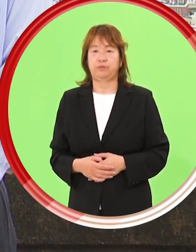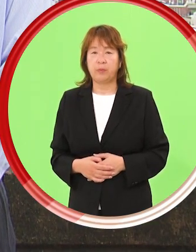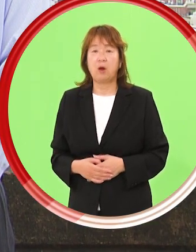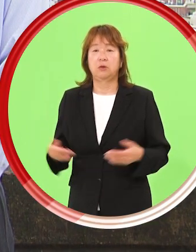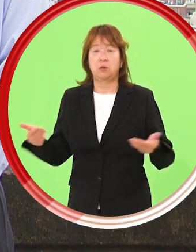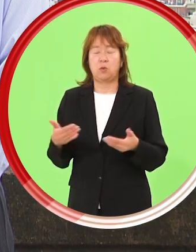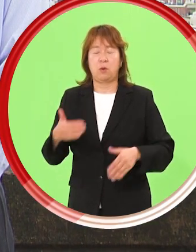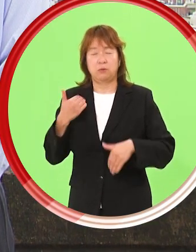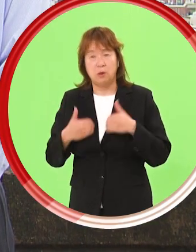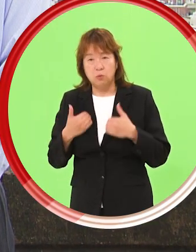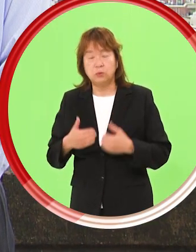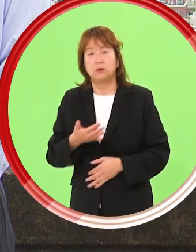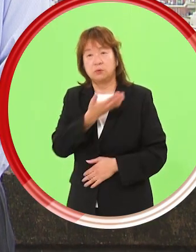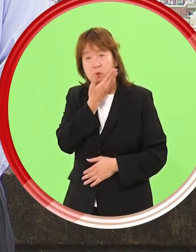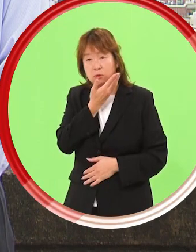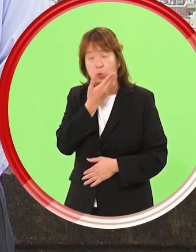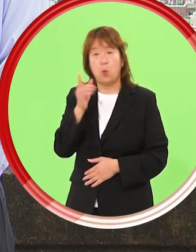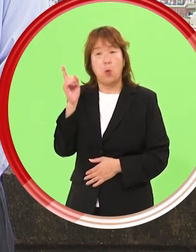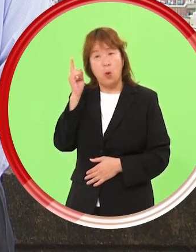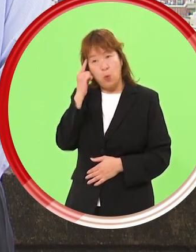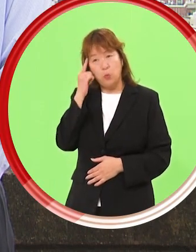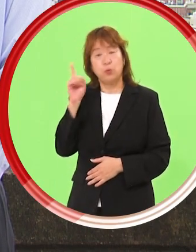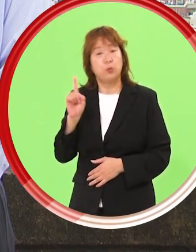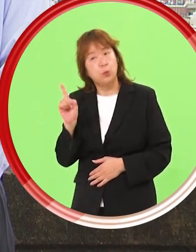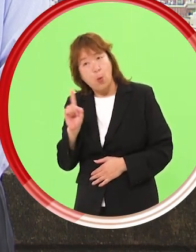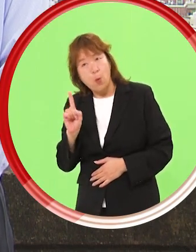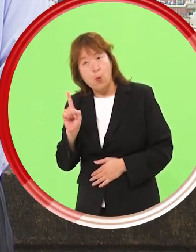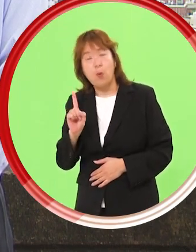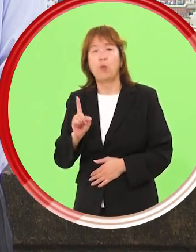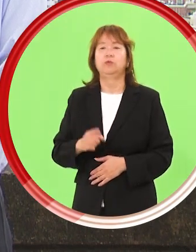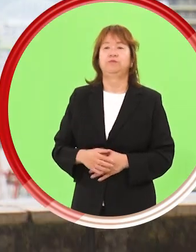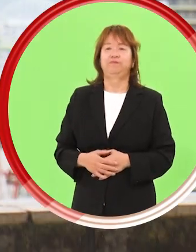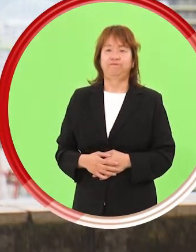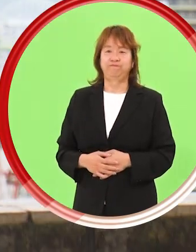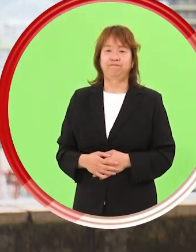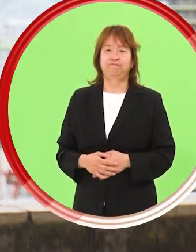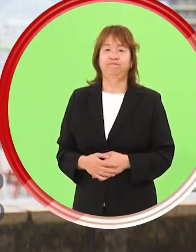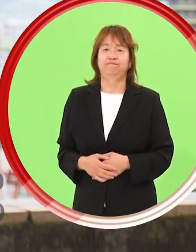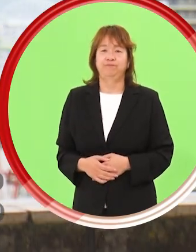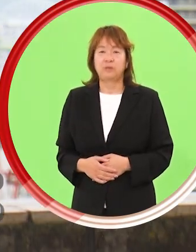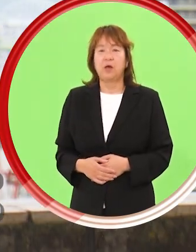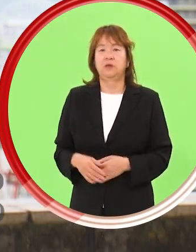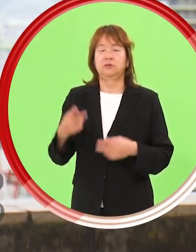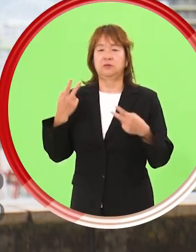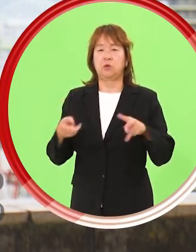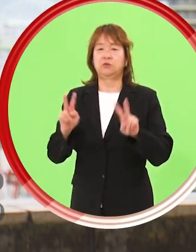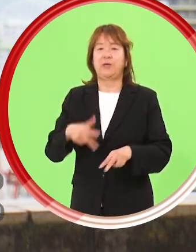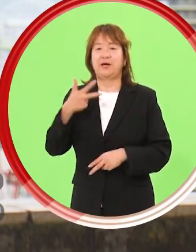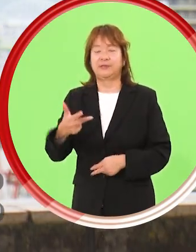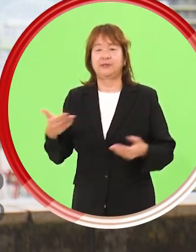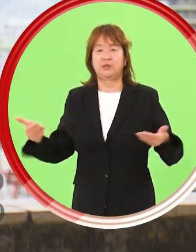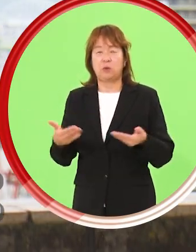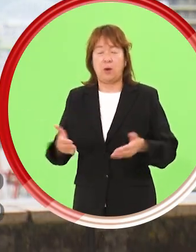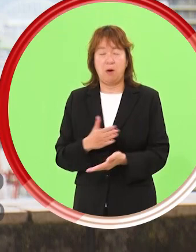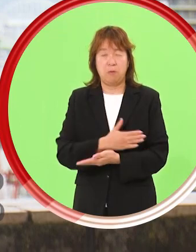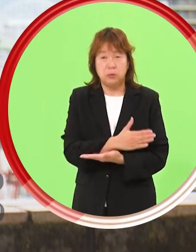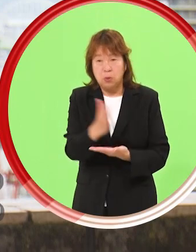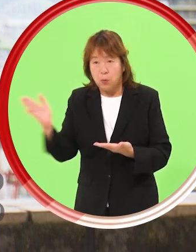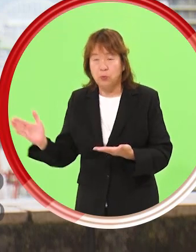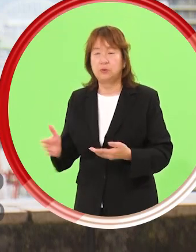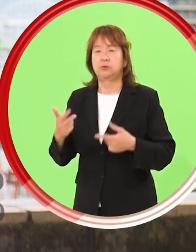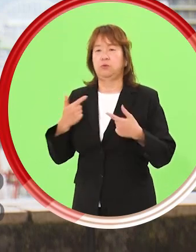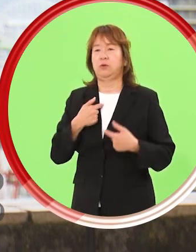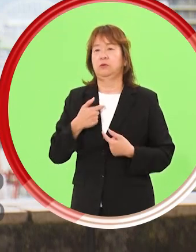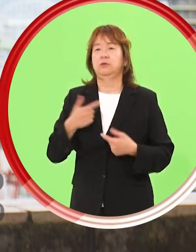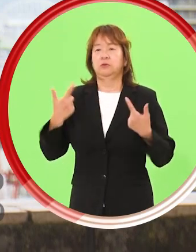お仕事のやりがいというのも大事だと思うんですが、その点はいかがですか？ 政令指定都市の広島市は仕事の範囲